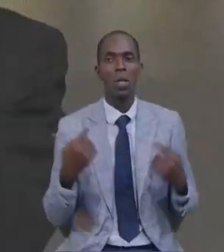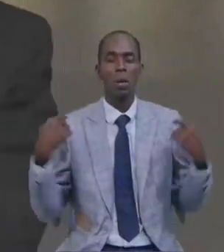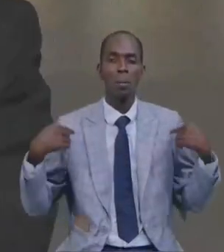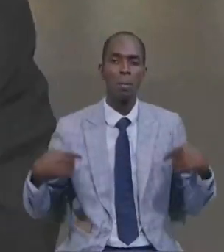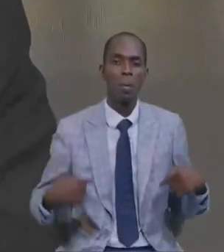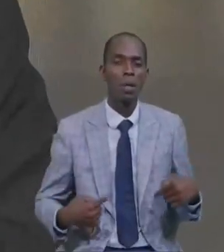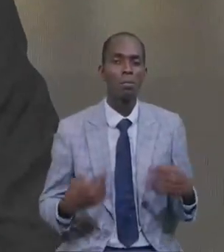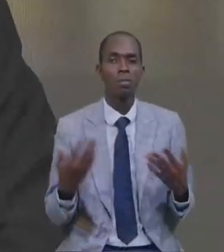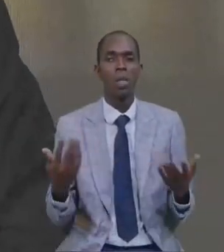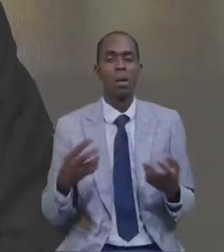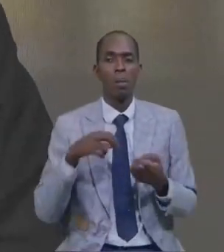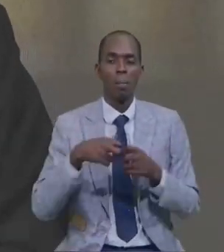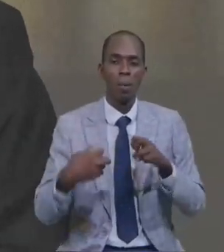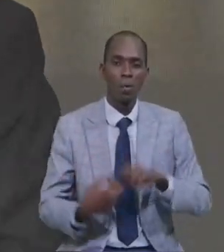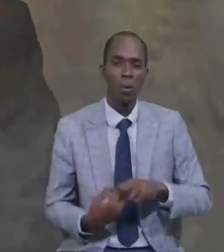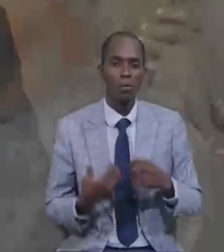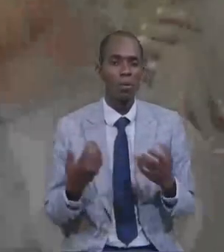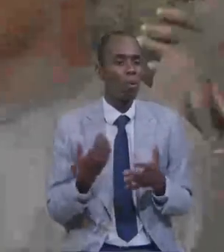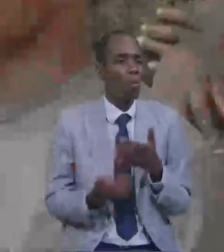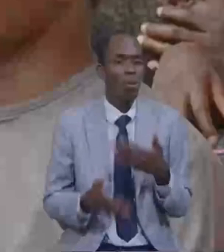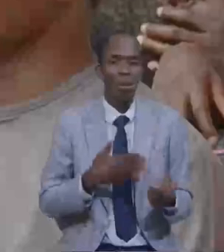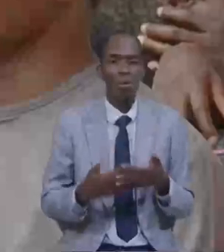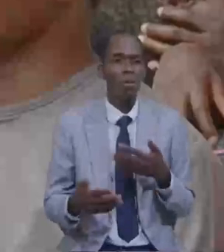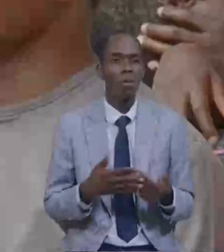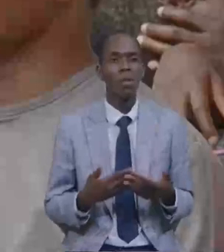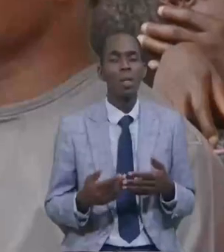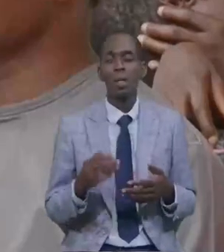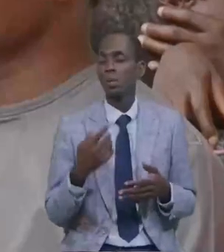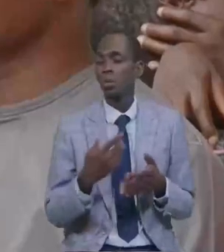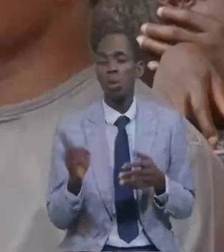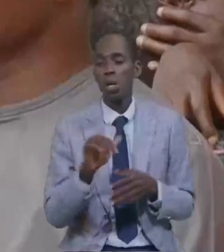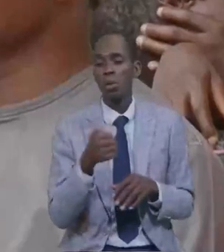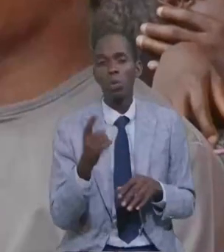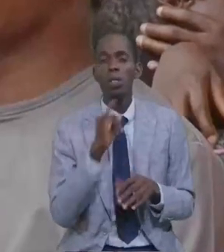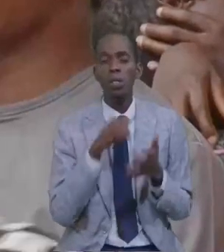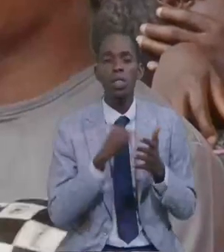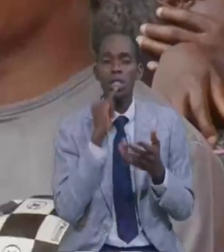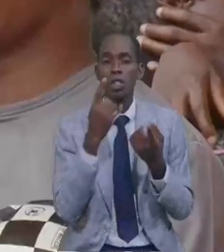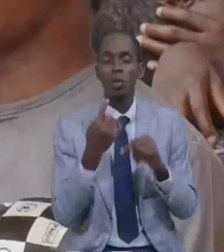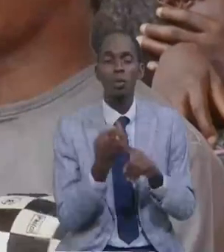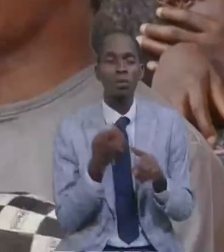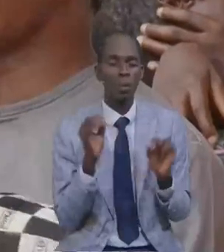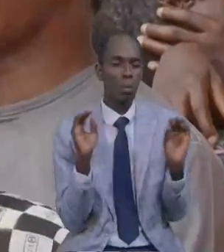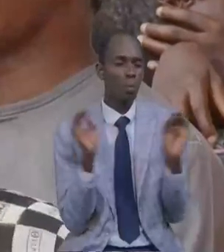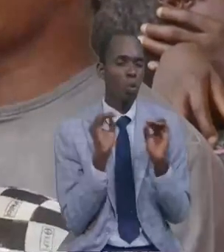vient, je ne fais aucun cas de ces choses comme si ma vie m'était précieuse.